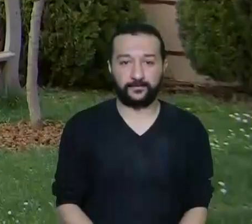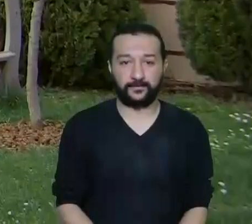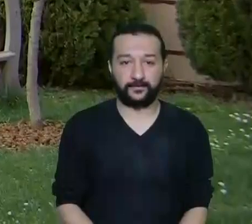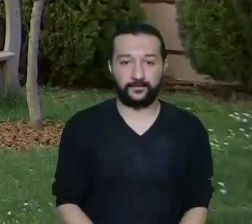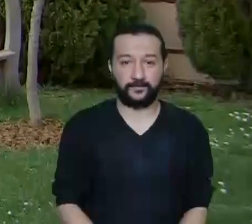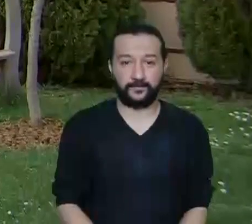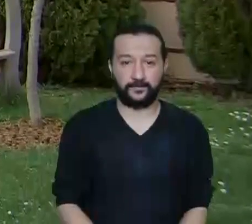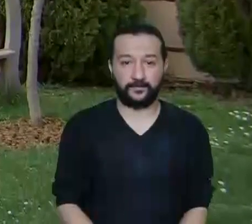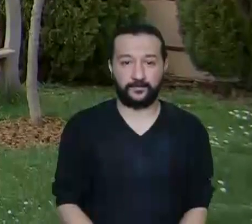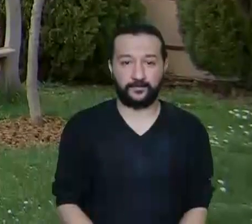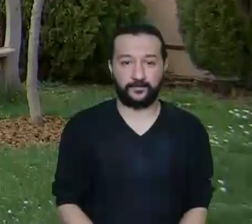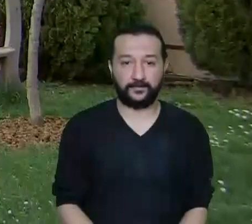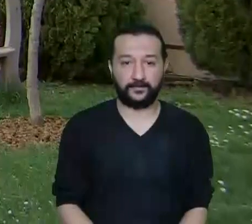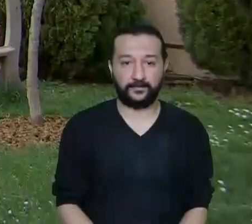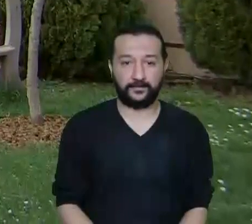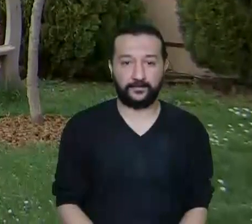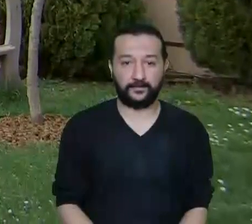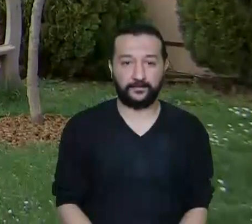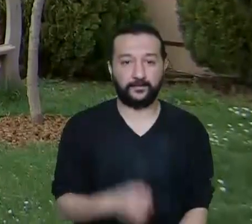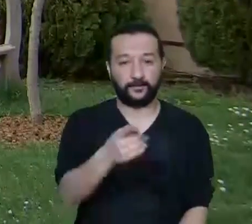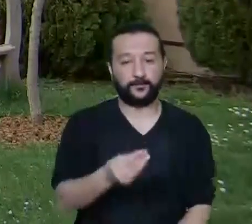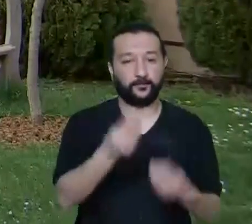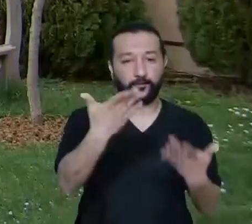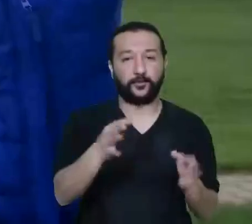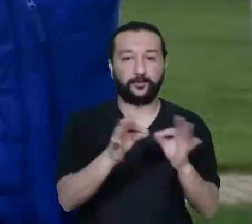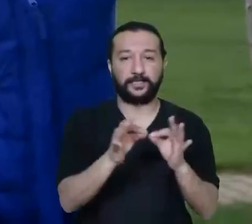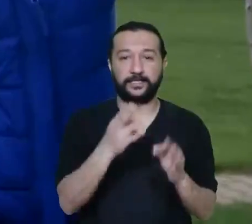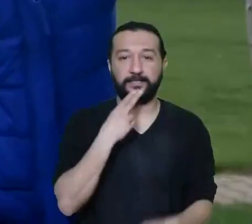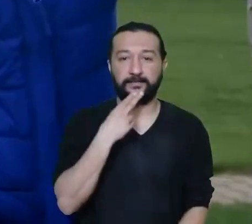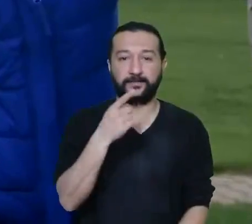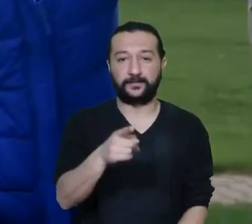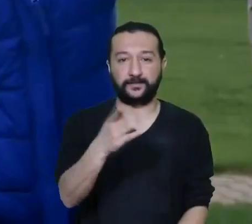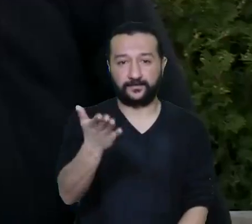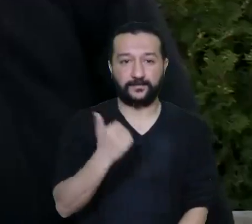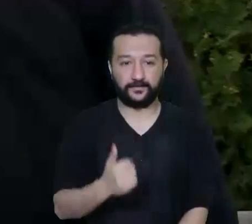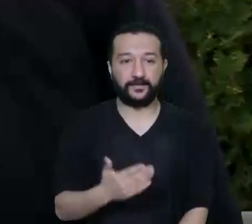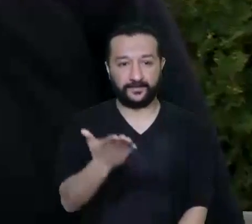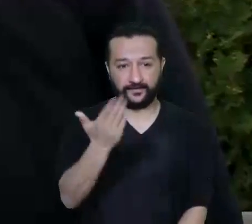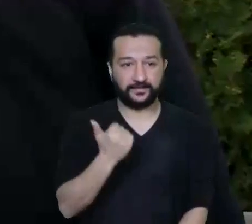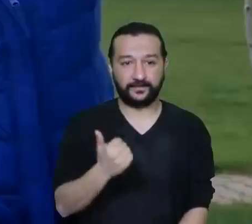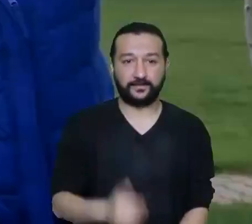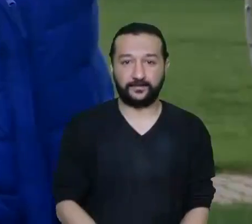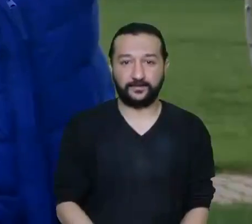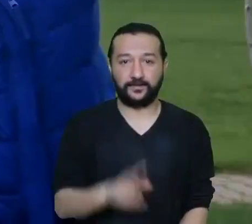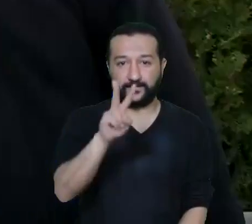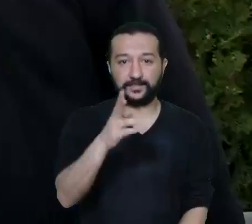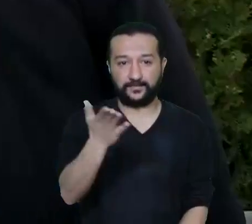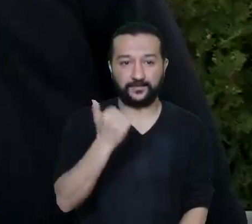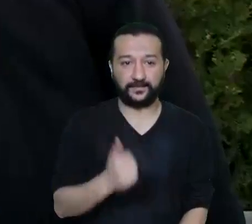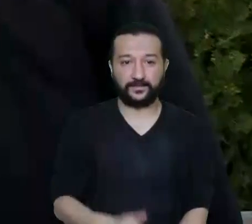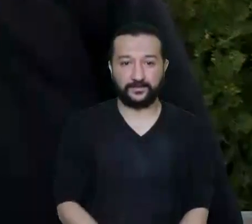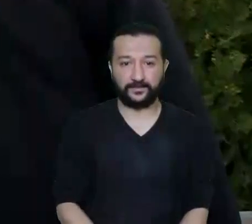Çek elinde ama bir türlü veremiyor. Buyurun. Ver, versene. Veysel,